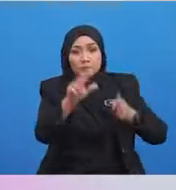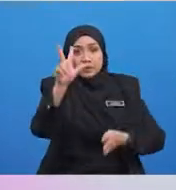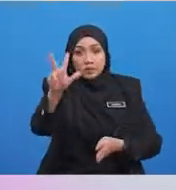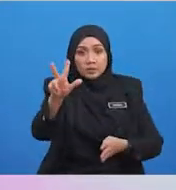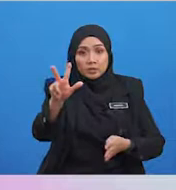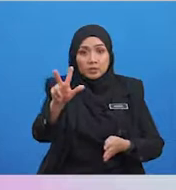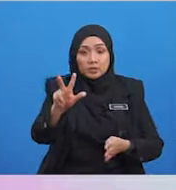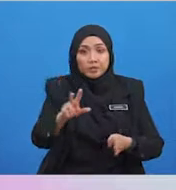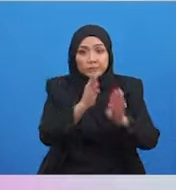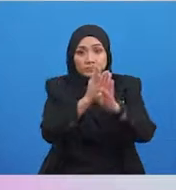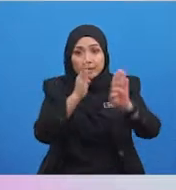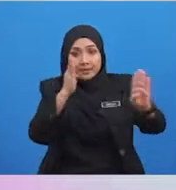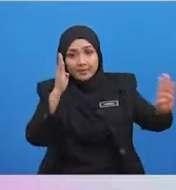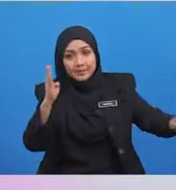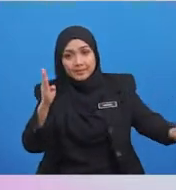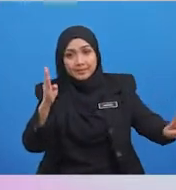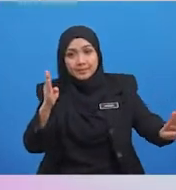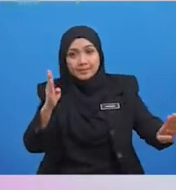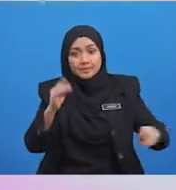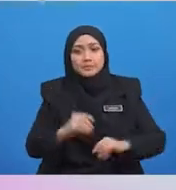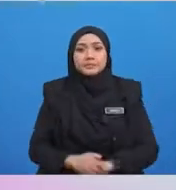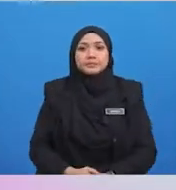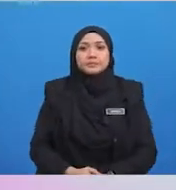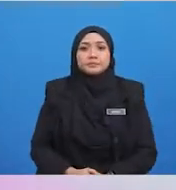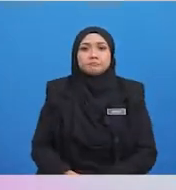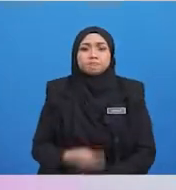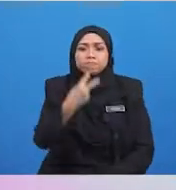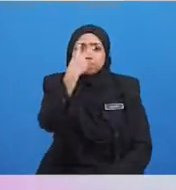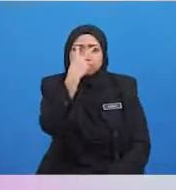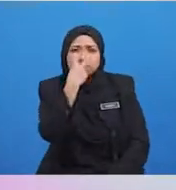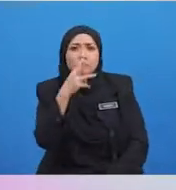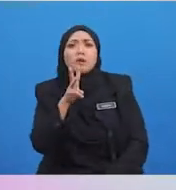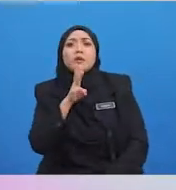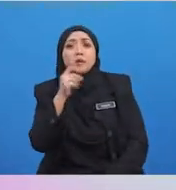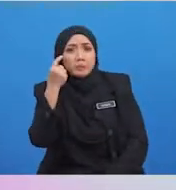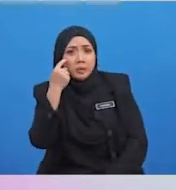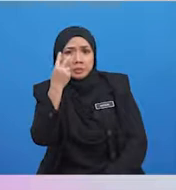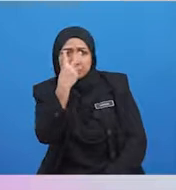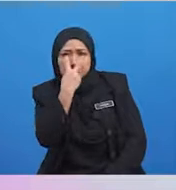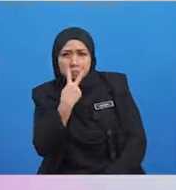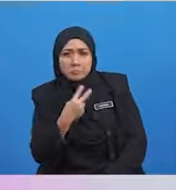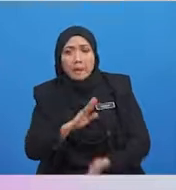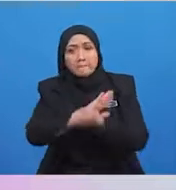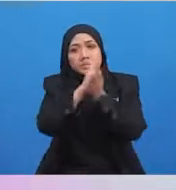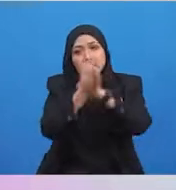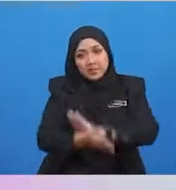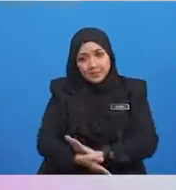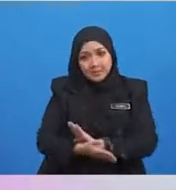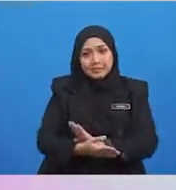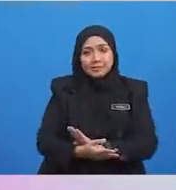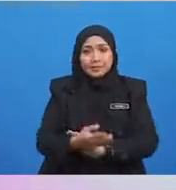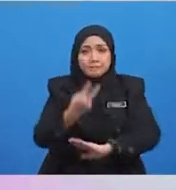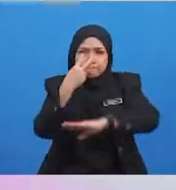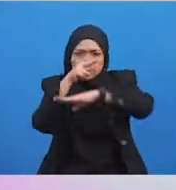yang berbunyi "air mata menjadi saksi, keikhlasan menjadi